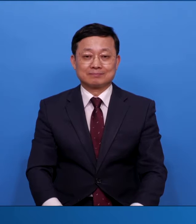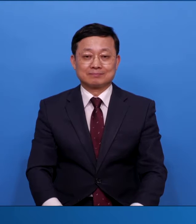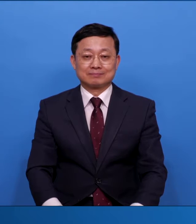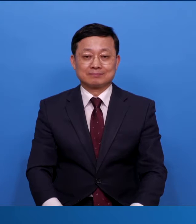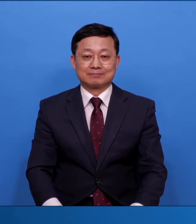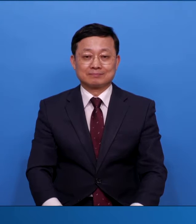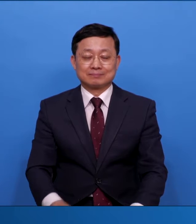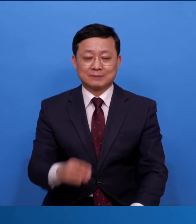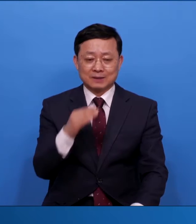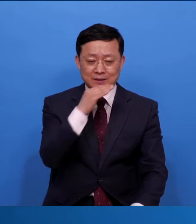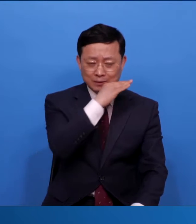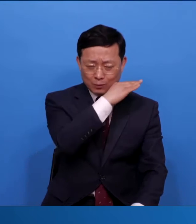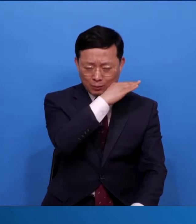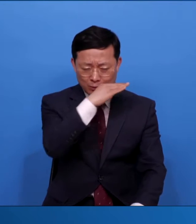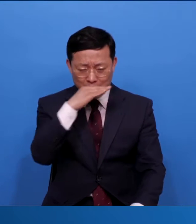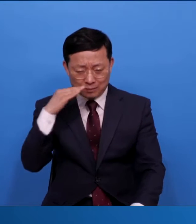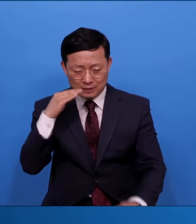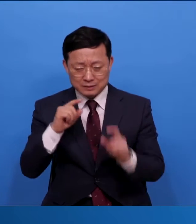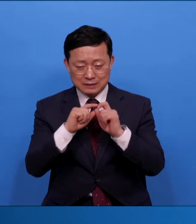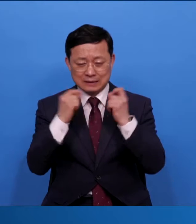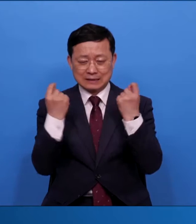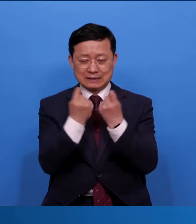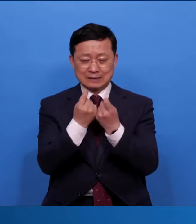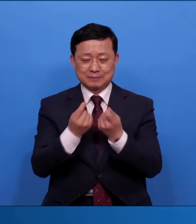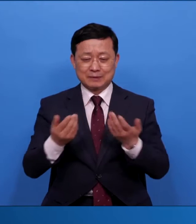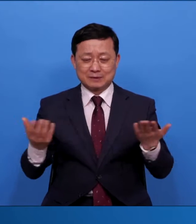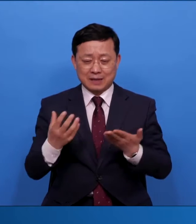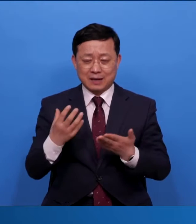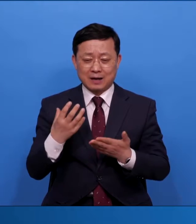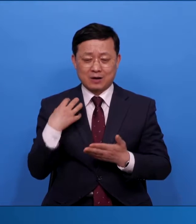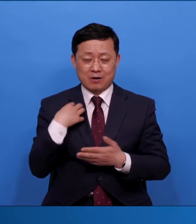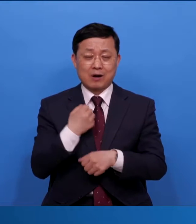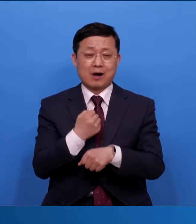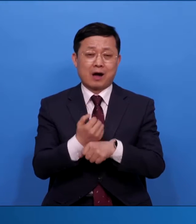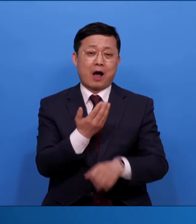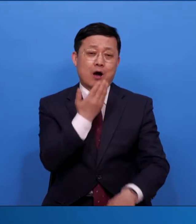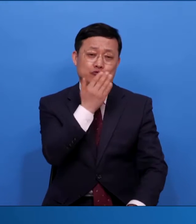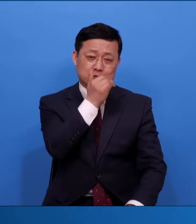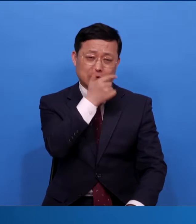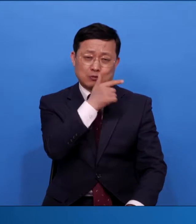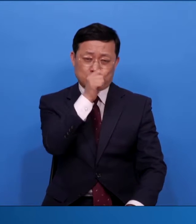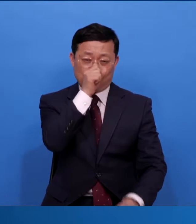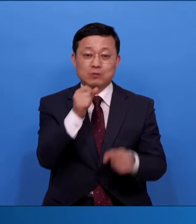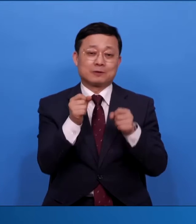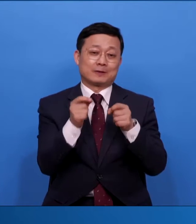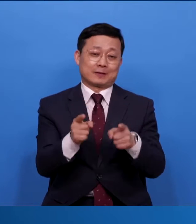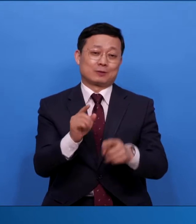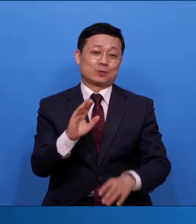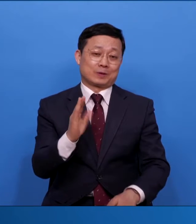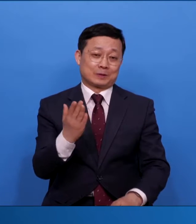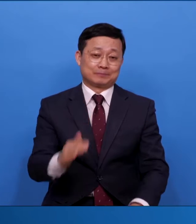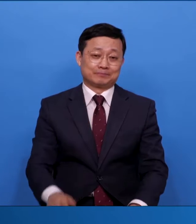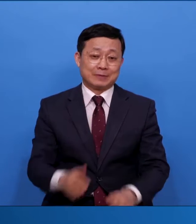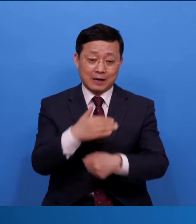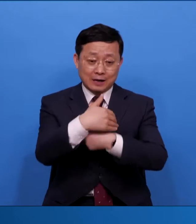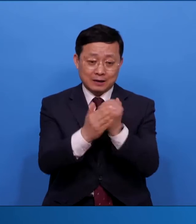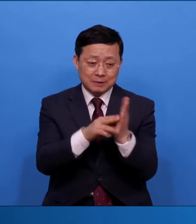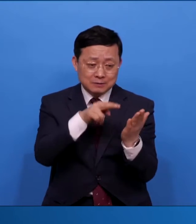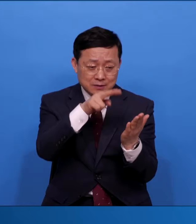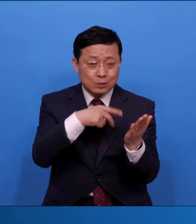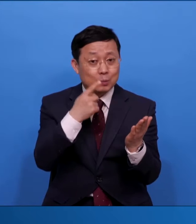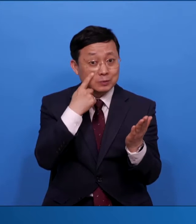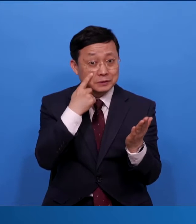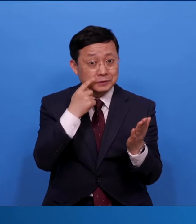올바른 팀사에 갈수 있는 최고의 기회입니다. 是能做正确的听施工的最好的机会。 성경을 자세히